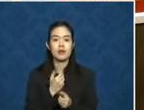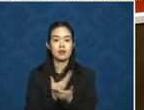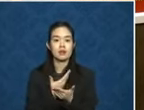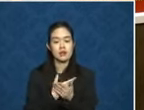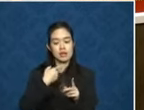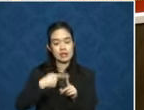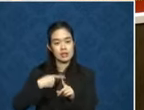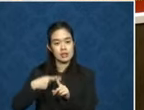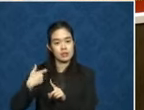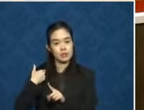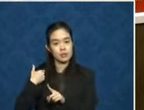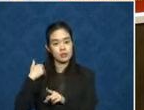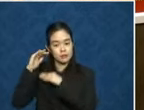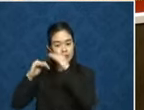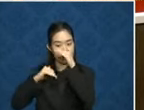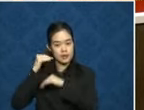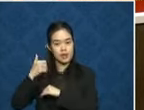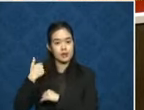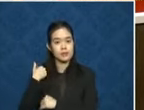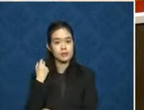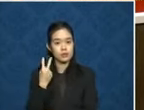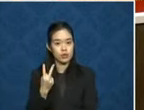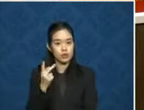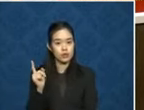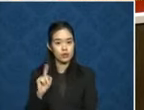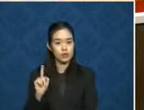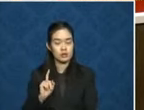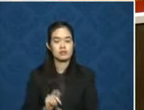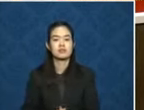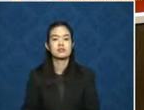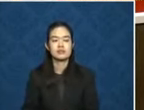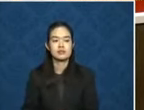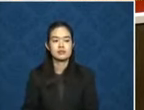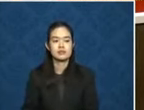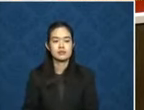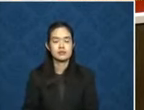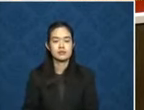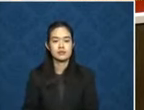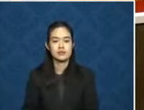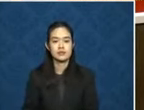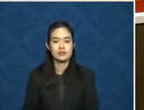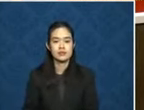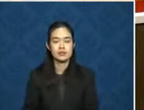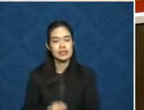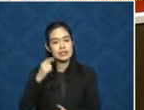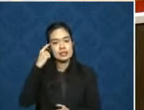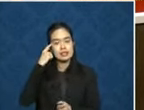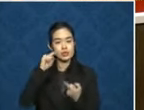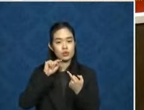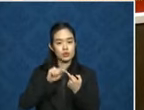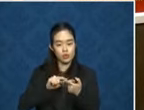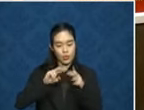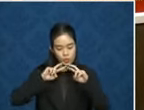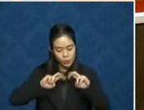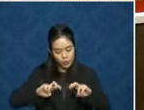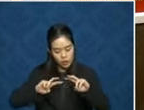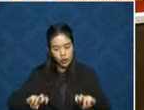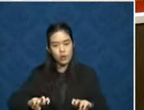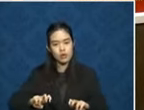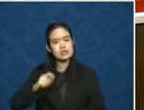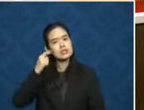าทักษะอยู่2ประการนะครับเรื่องแรกเลยนะครับเรื่อง critical thinking หรือว่าการคิดเชิงวิเคราะห์นะครับทำไมทักษ